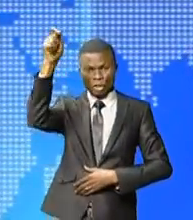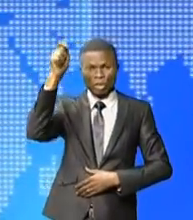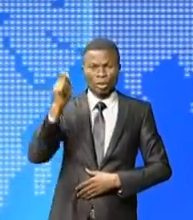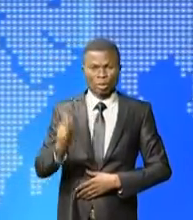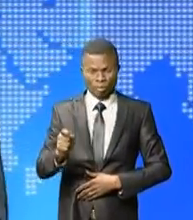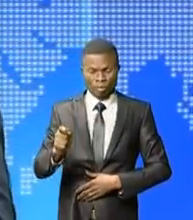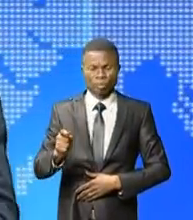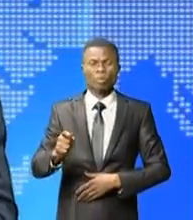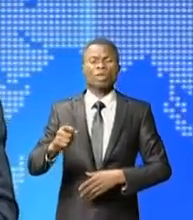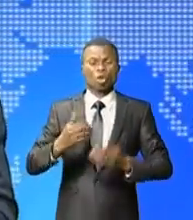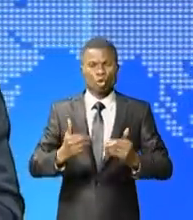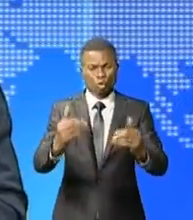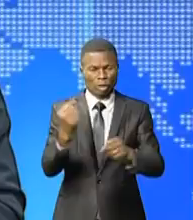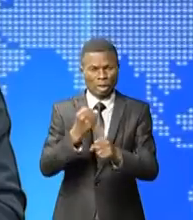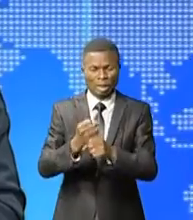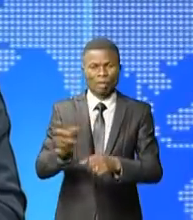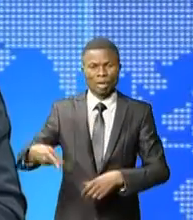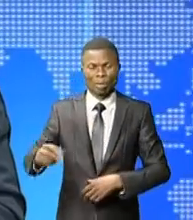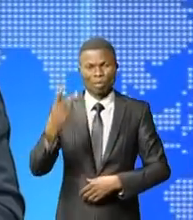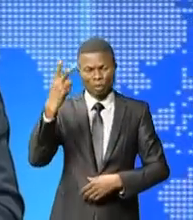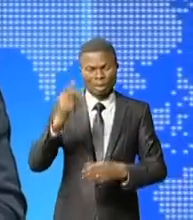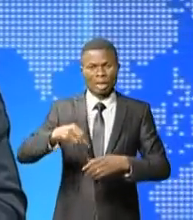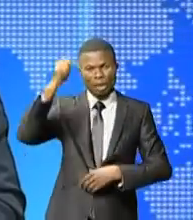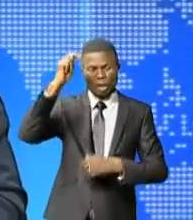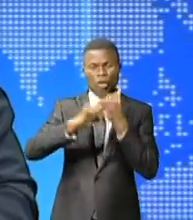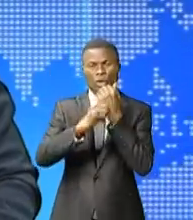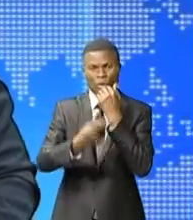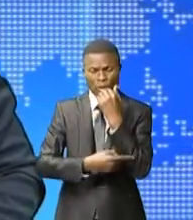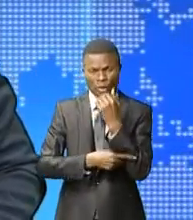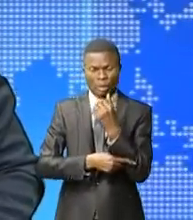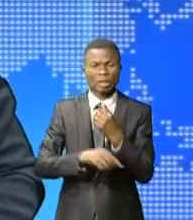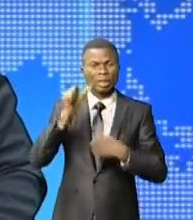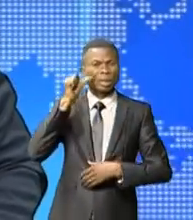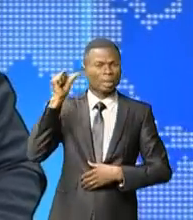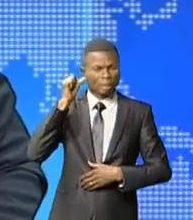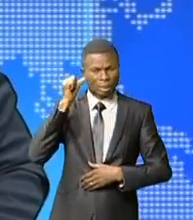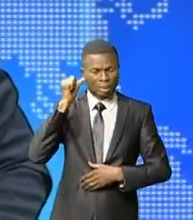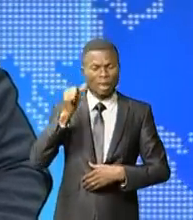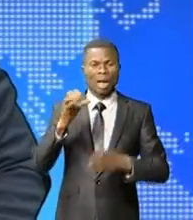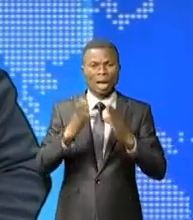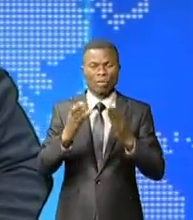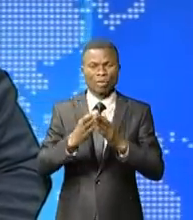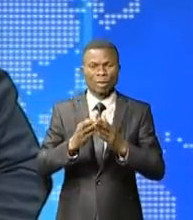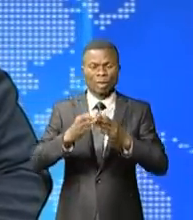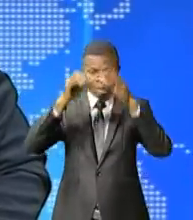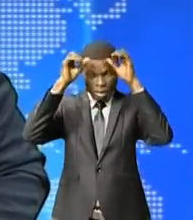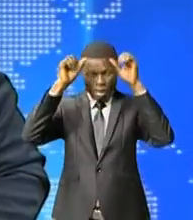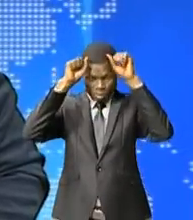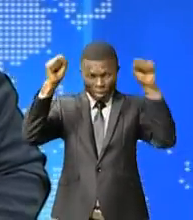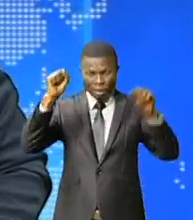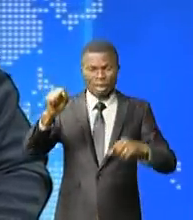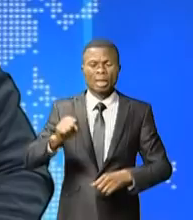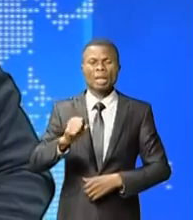provinces de l'Ituri et du Nord Kivu. C'était hier sous la présidence du président de la Chambre basse